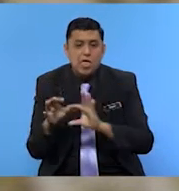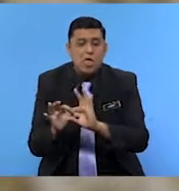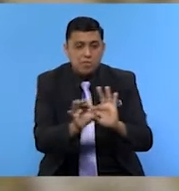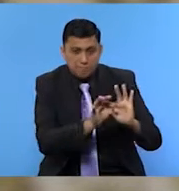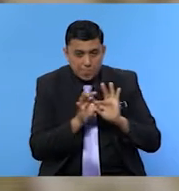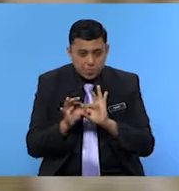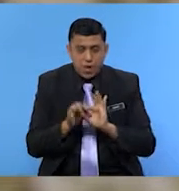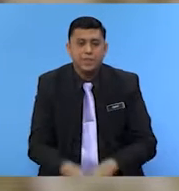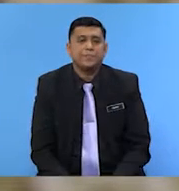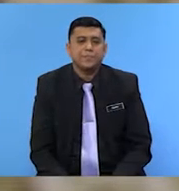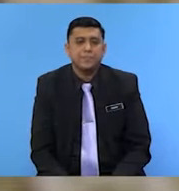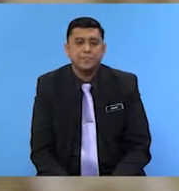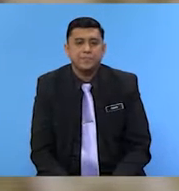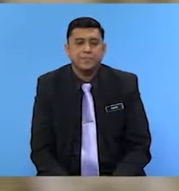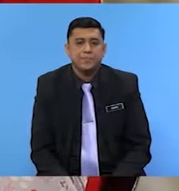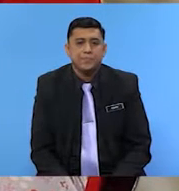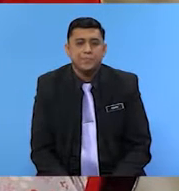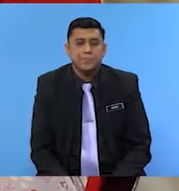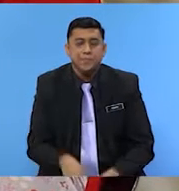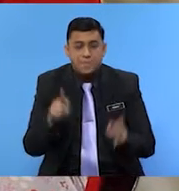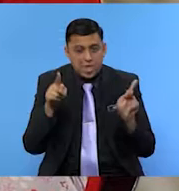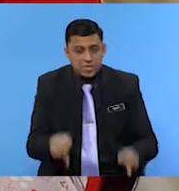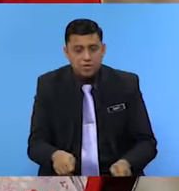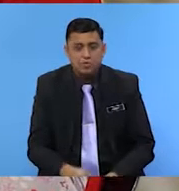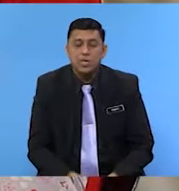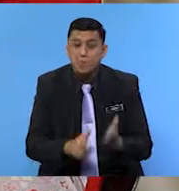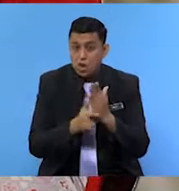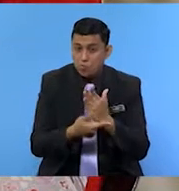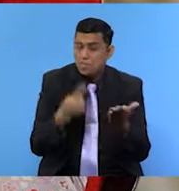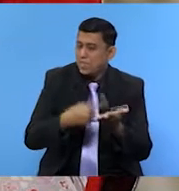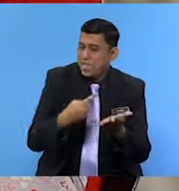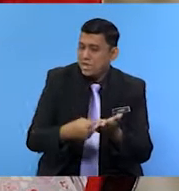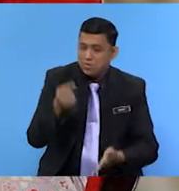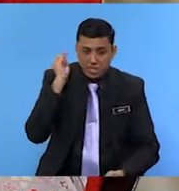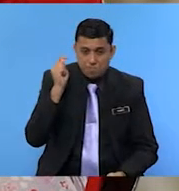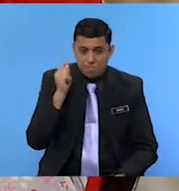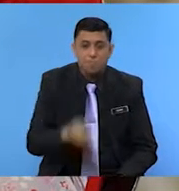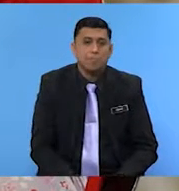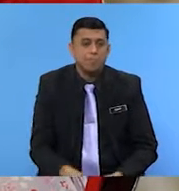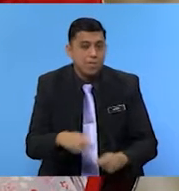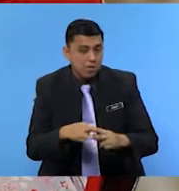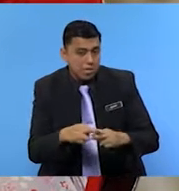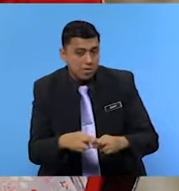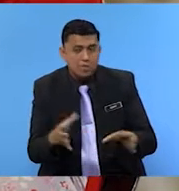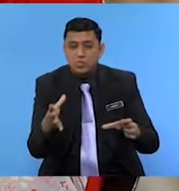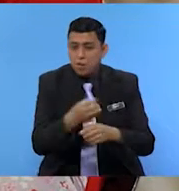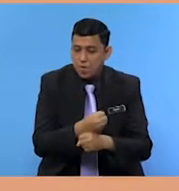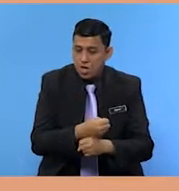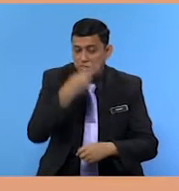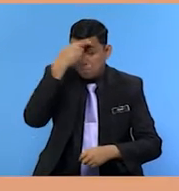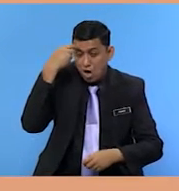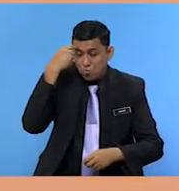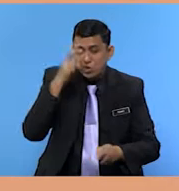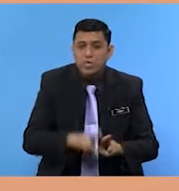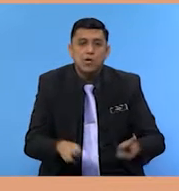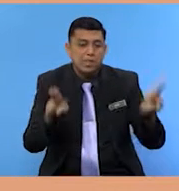nasional. Baik, terima kasih Cikgu Roslinda. Baik, para pelajar, melalui perbincangan tadi dapat dirumuskan bahawa terdapat beberapa faktor